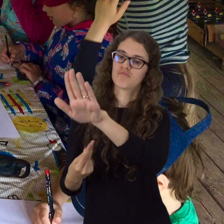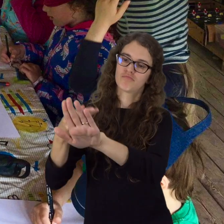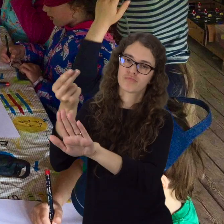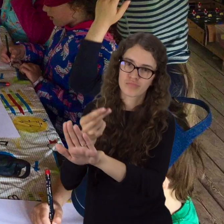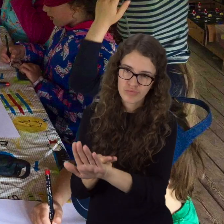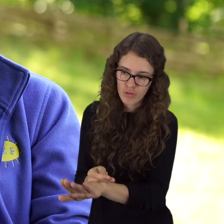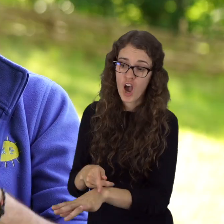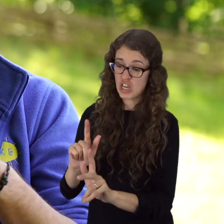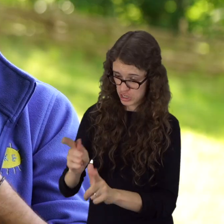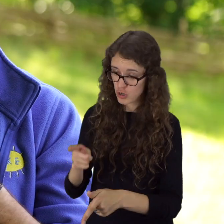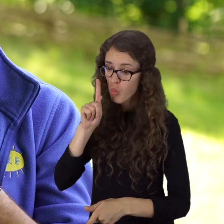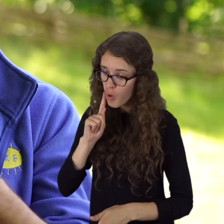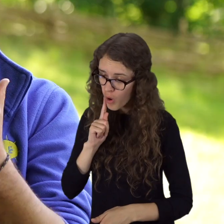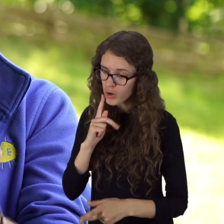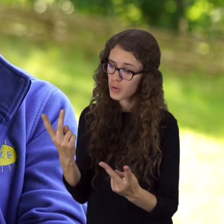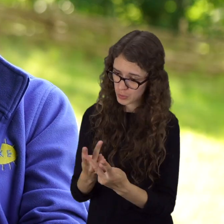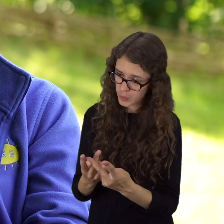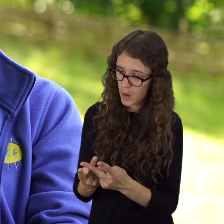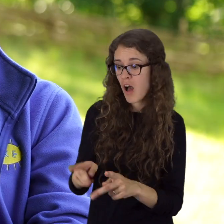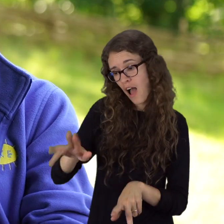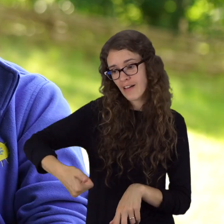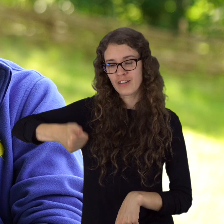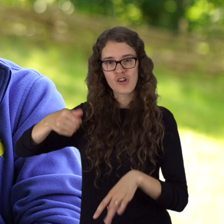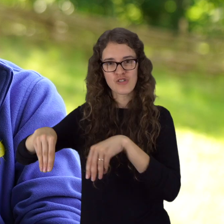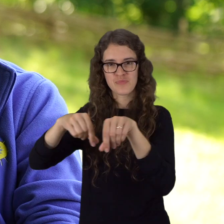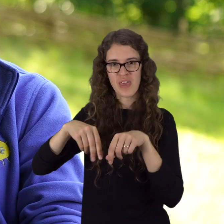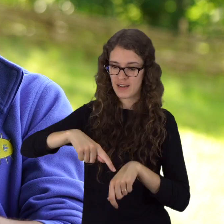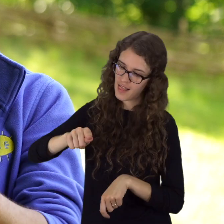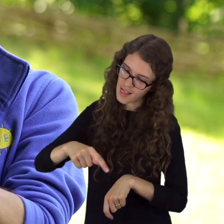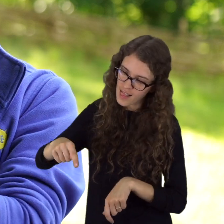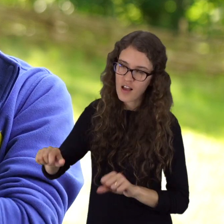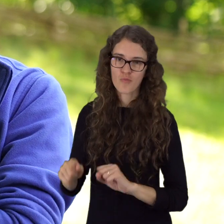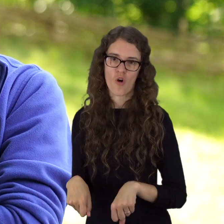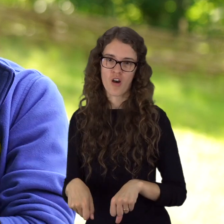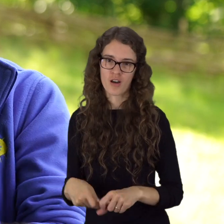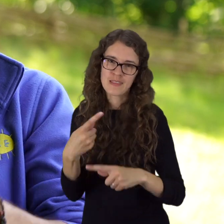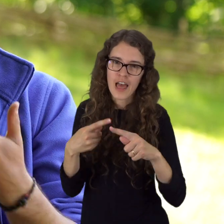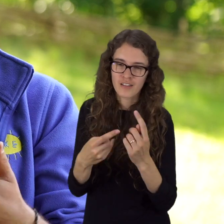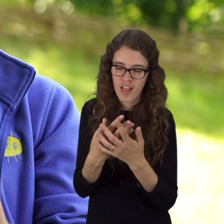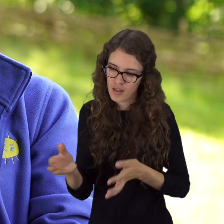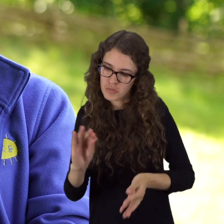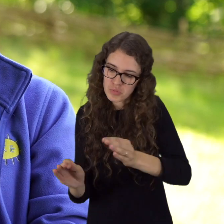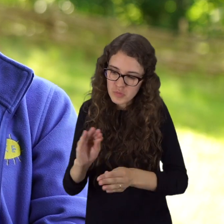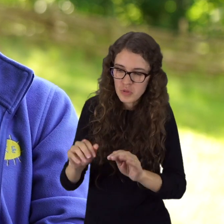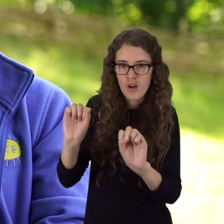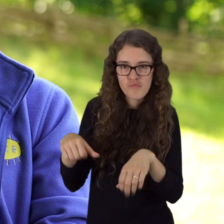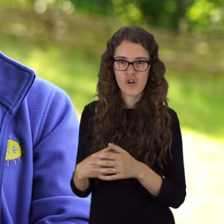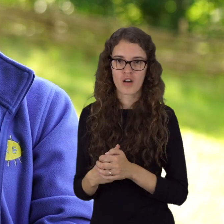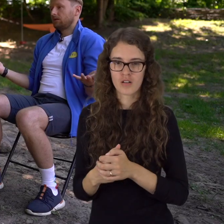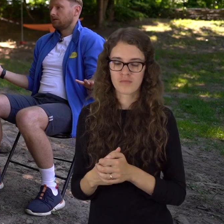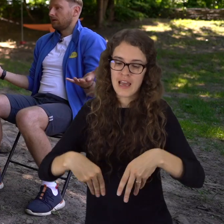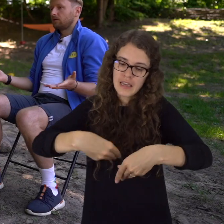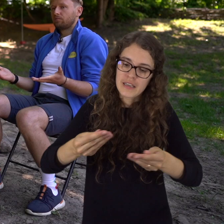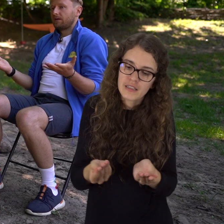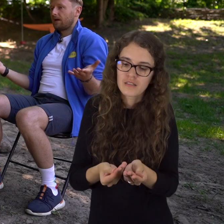pusių. Ar tau tikrai reikia? Aha, nori. O gal gali ant smėlio nueiti papiešti? O gal gali kažką sudėlioti? Na, stengiamės